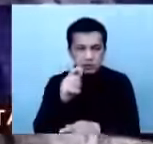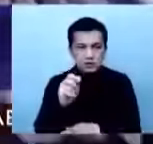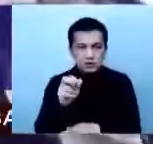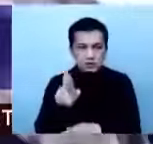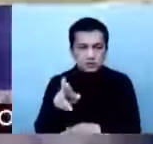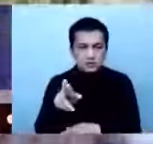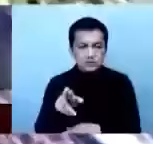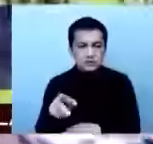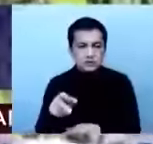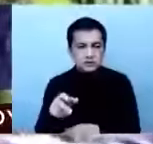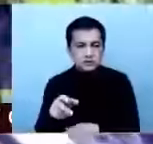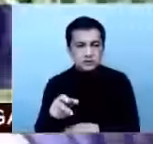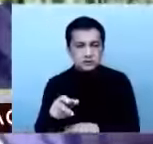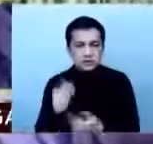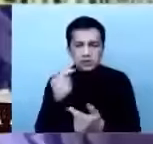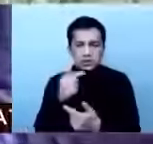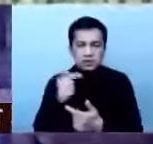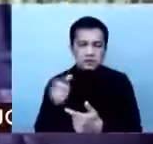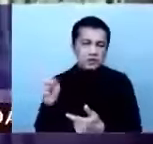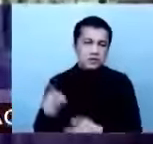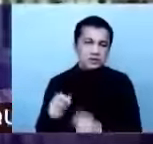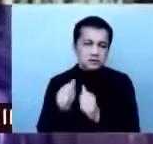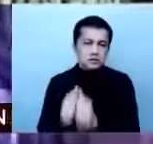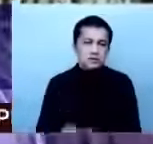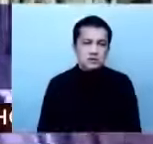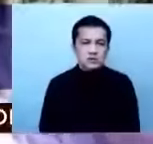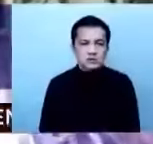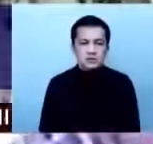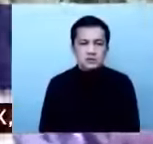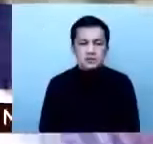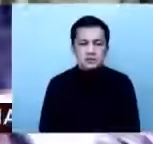Maririnig na nagtatawanan pa sila ng kanyang kasama.